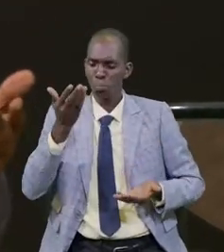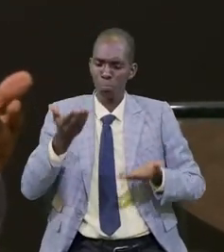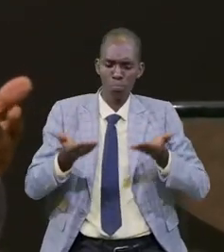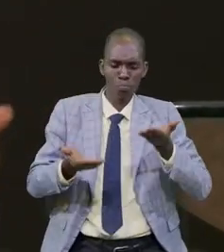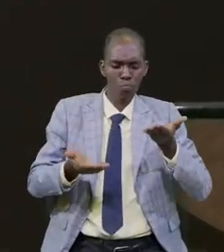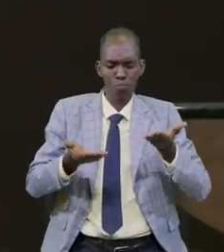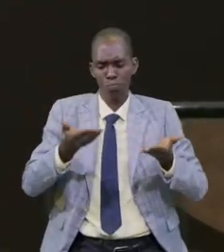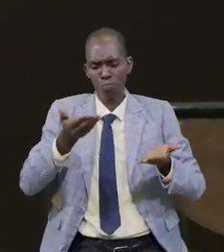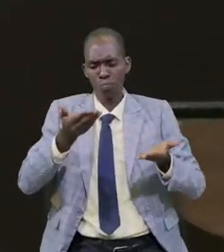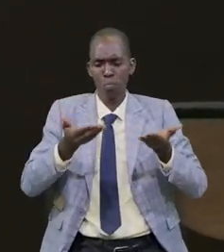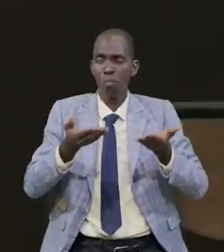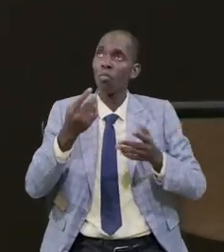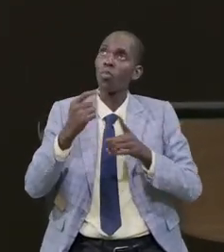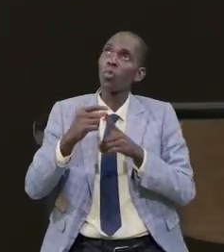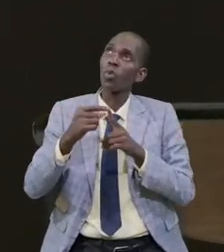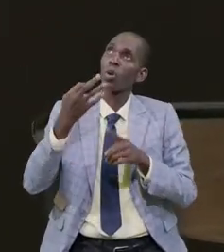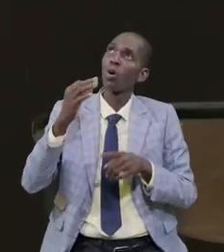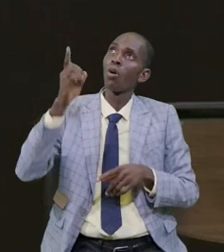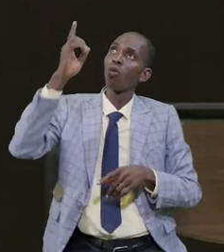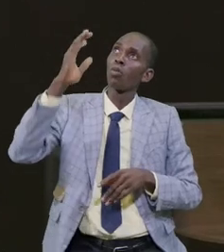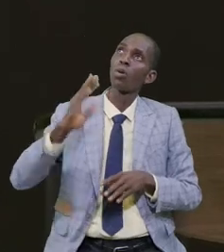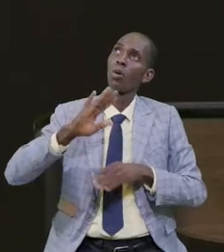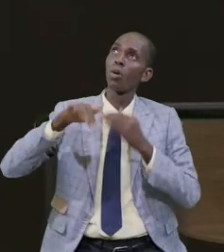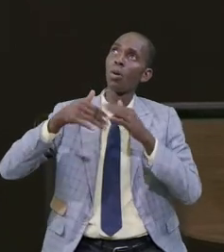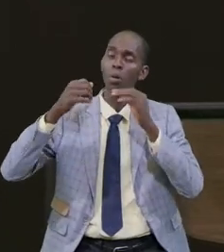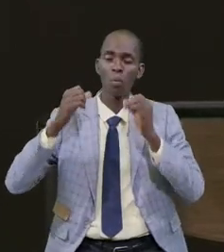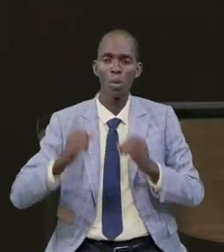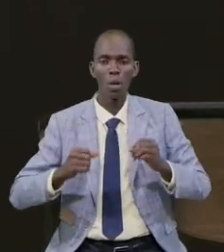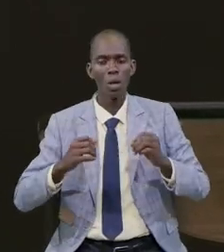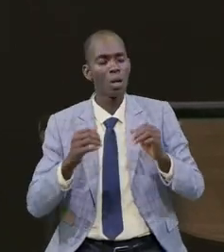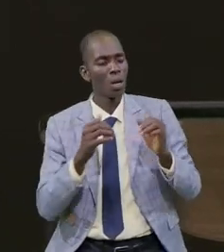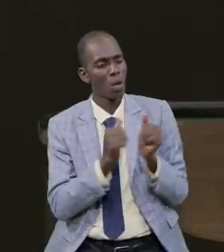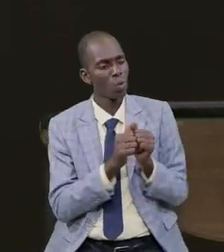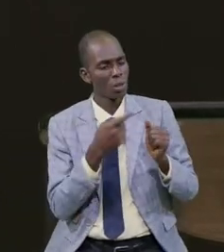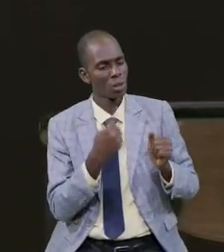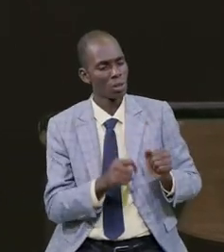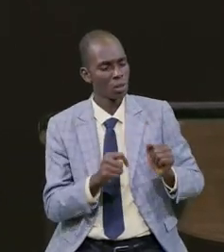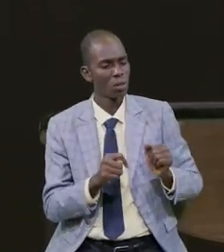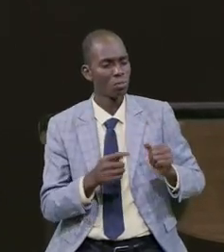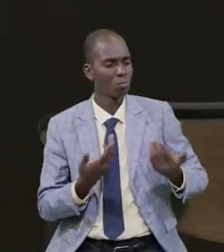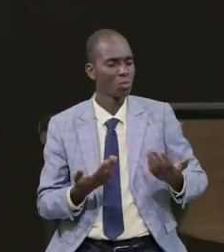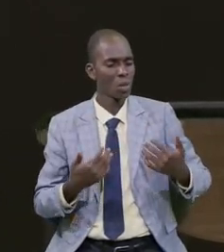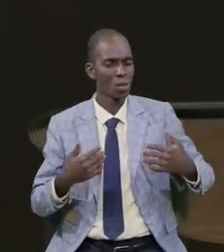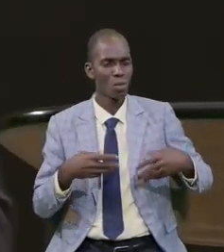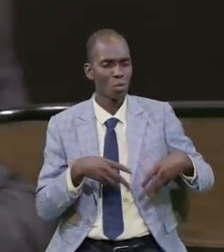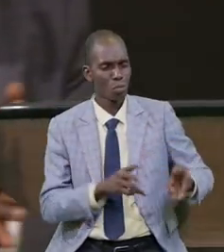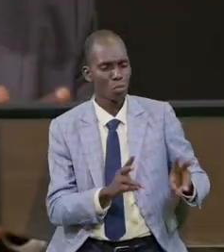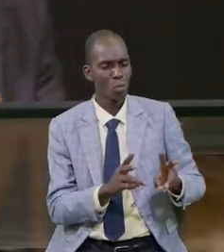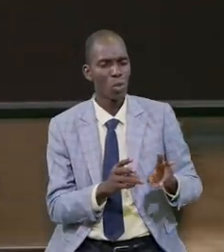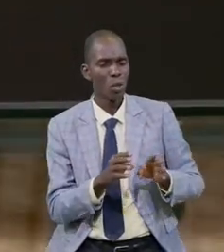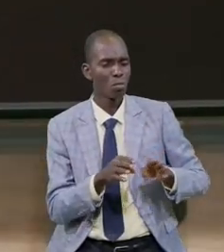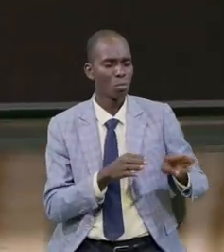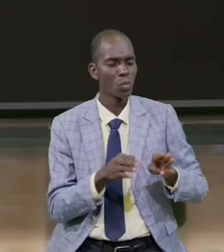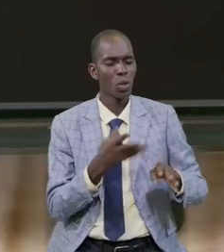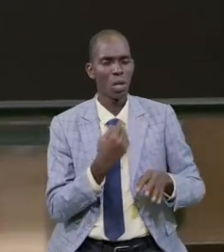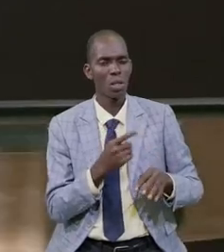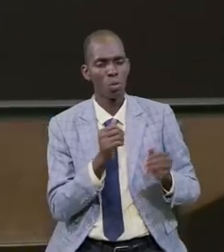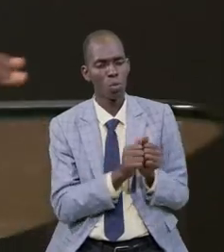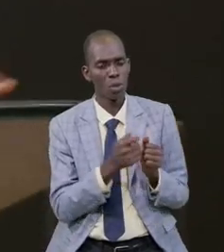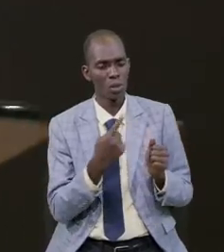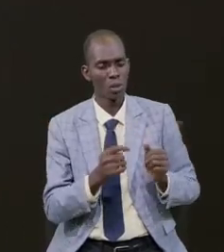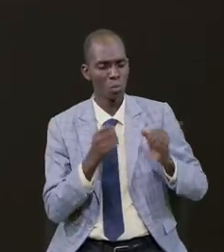Tout-Puissant. On ne contraste pas le Dieu Tout-Puissant. Alors, on contracte le Dieu Tout-Puissant